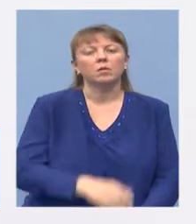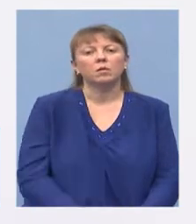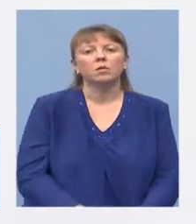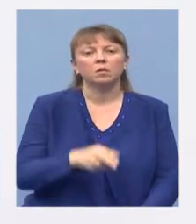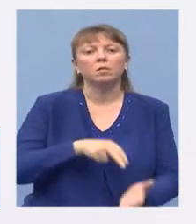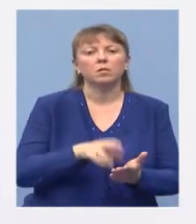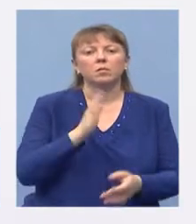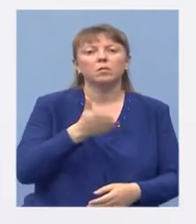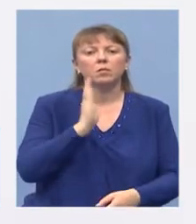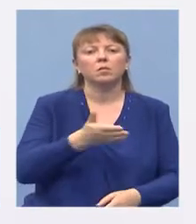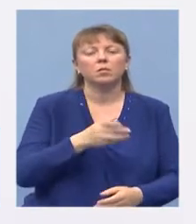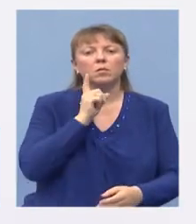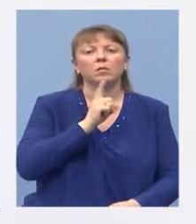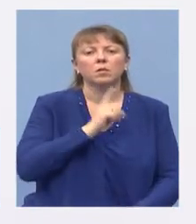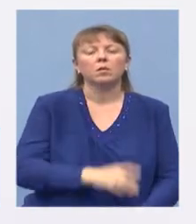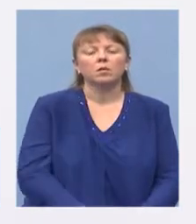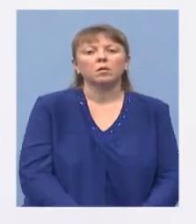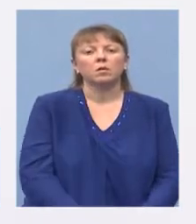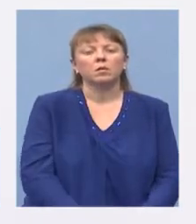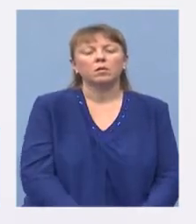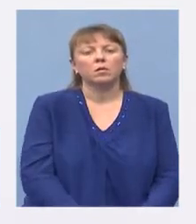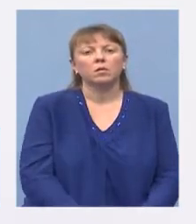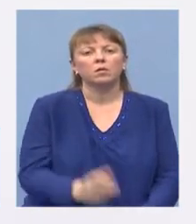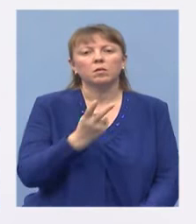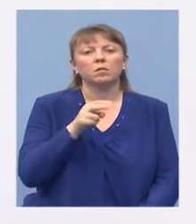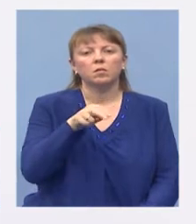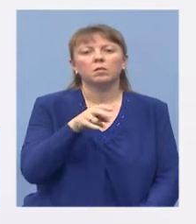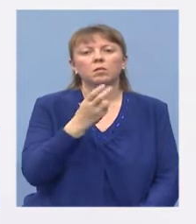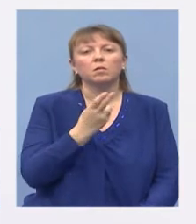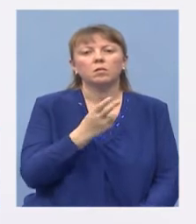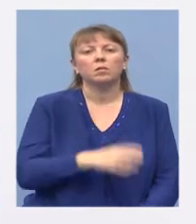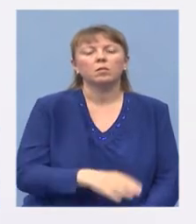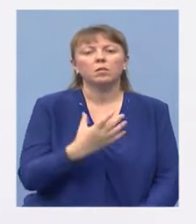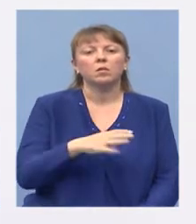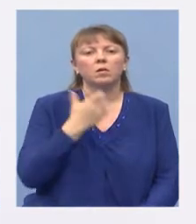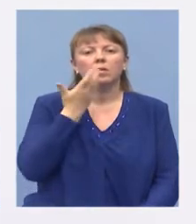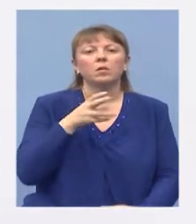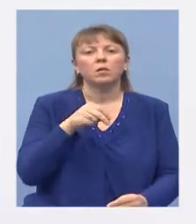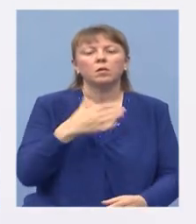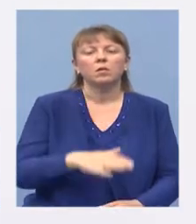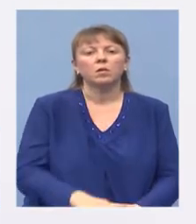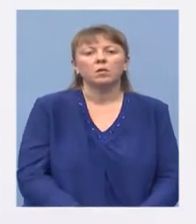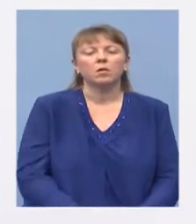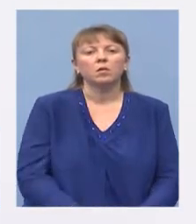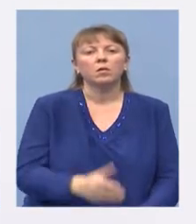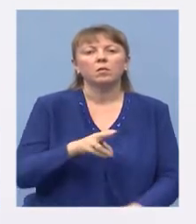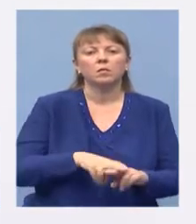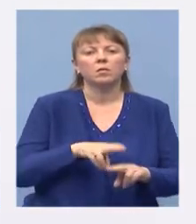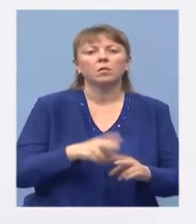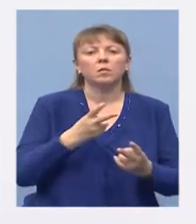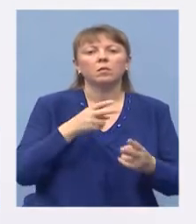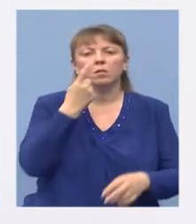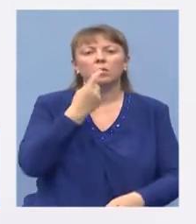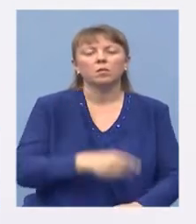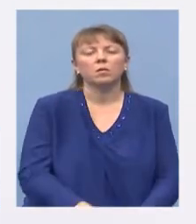к этому перейдем. Сейчас, на данный момент, только нужно приходить в ЦОН, когда можно получить там, скажем, паспорт или